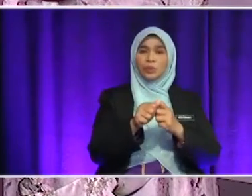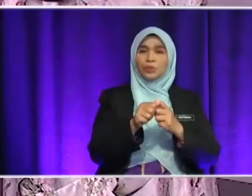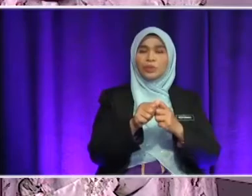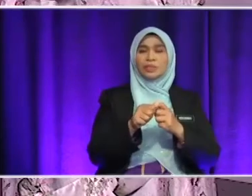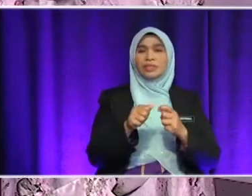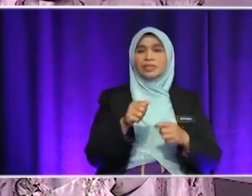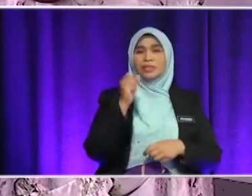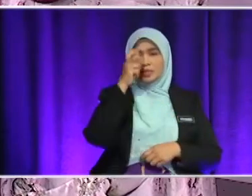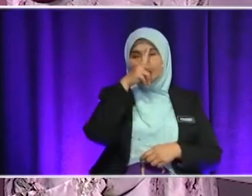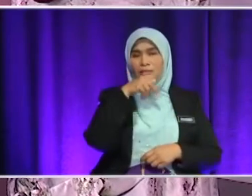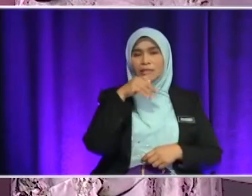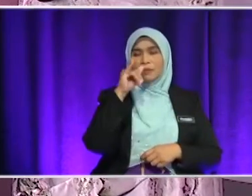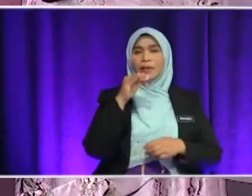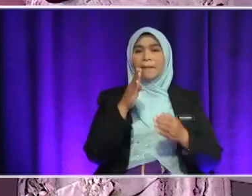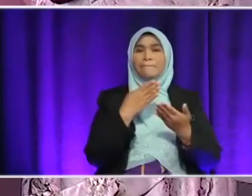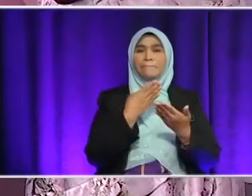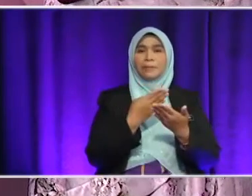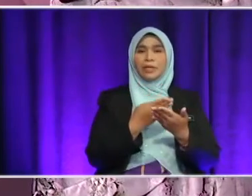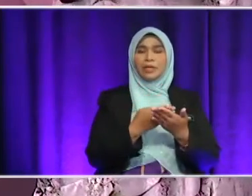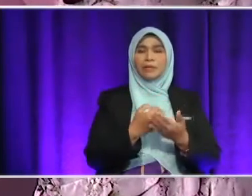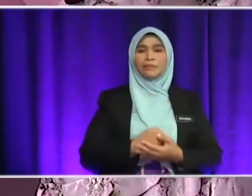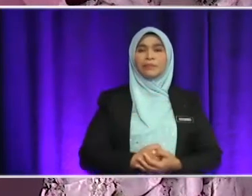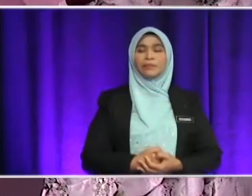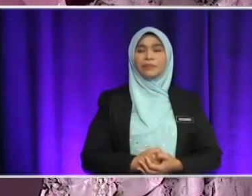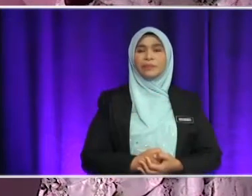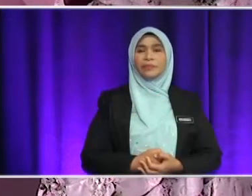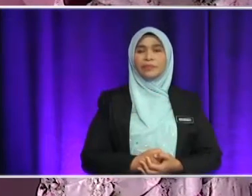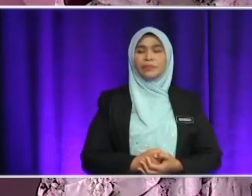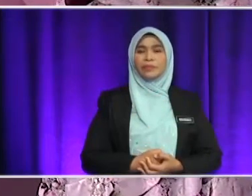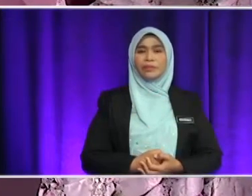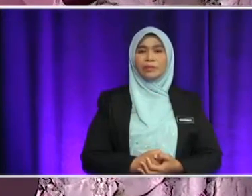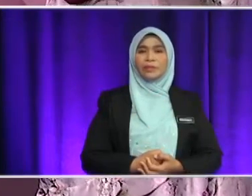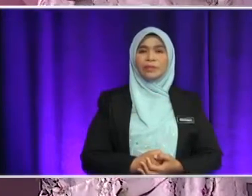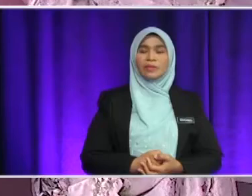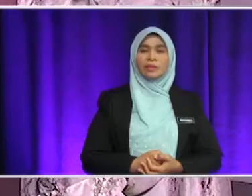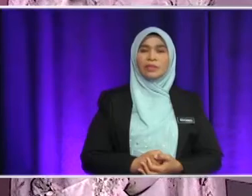yang dipimpin oleh mereka itu saja yang mana